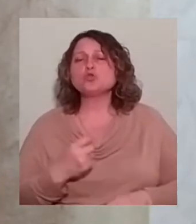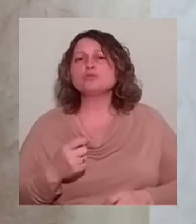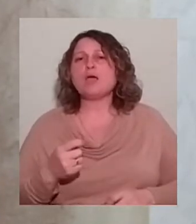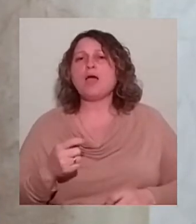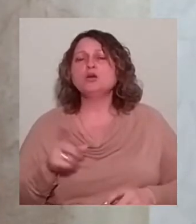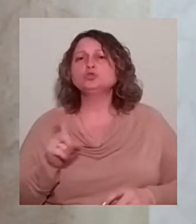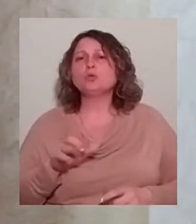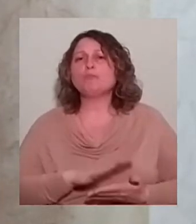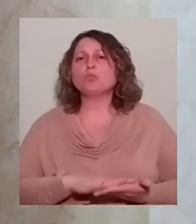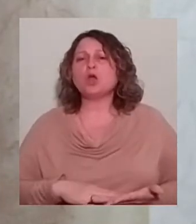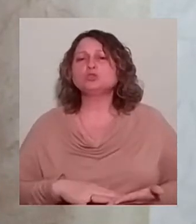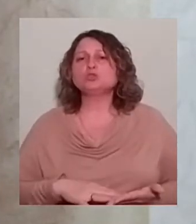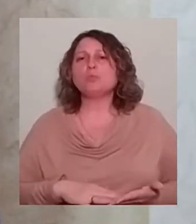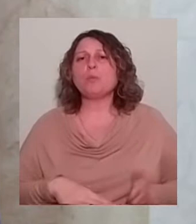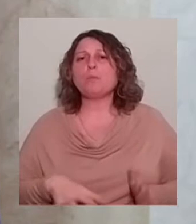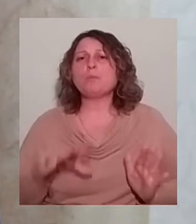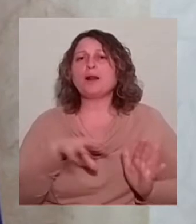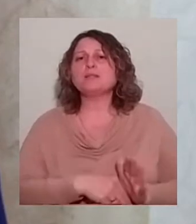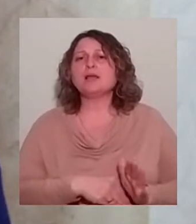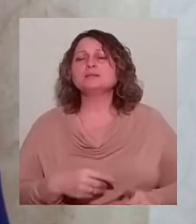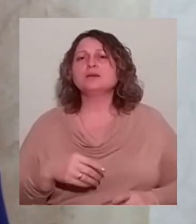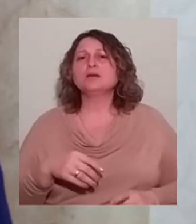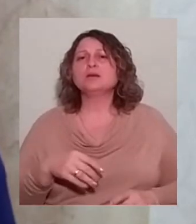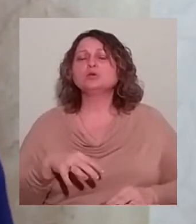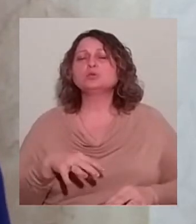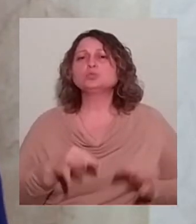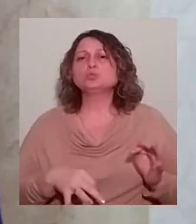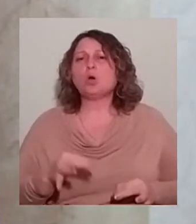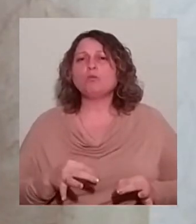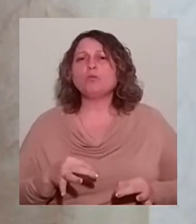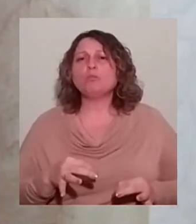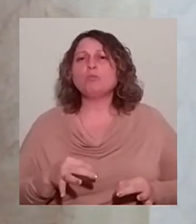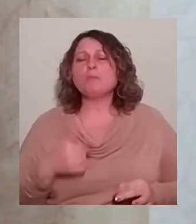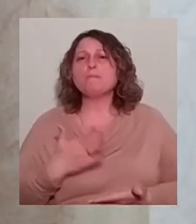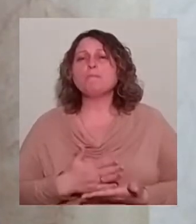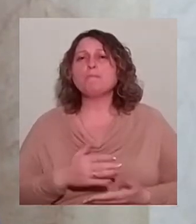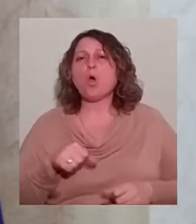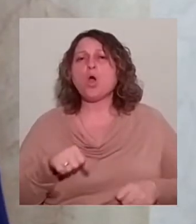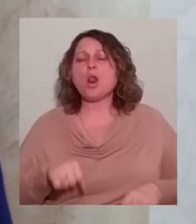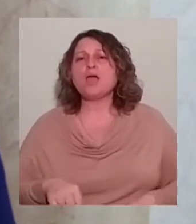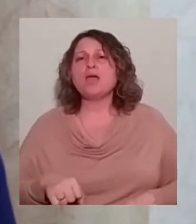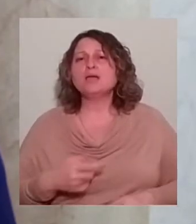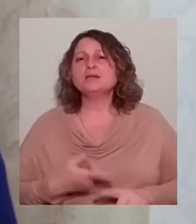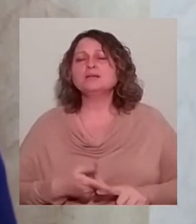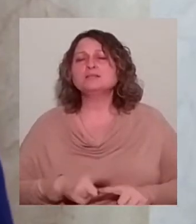при вже провадженні судовому ми могли також ці кошти